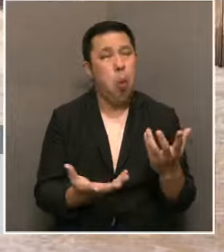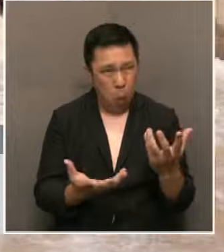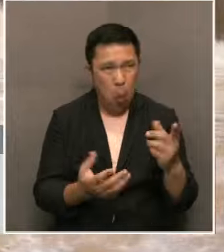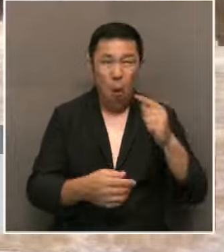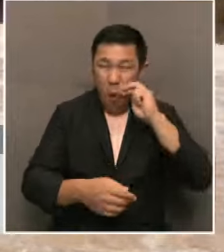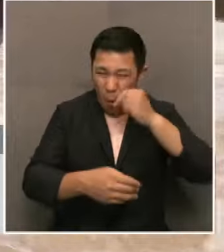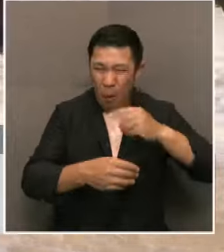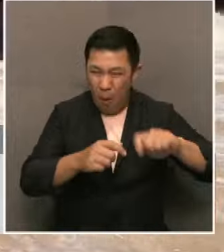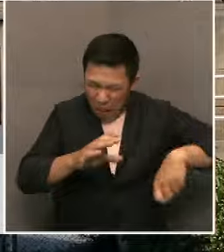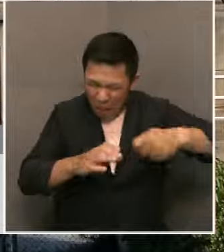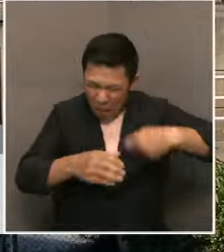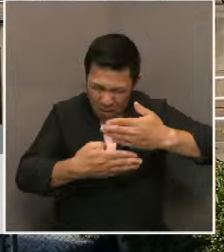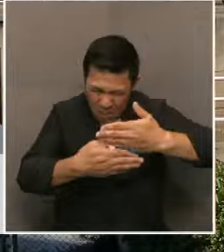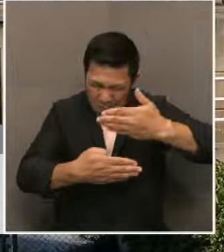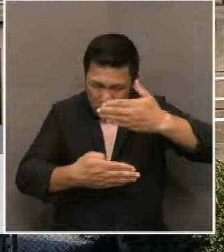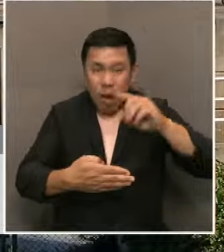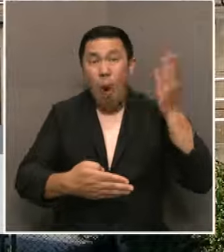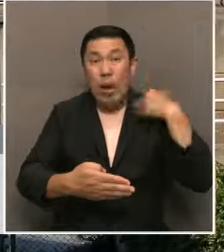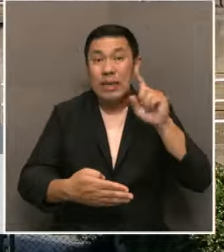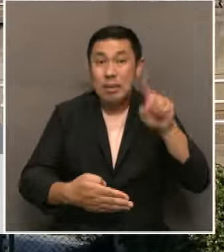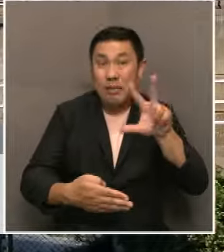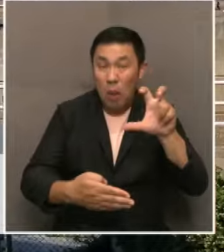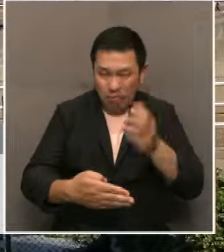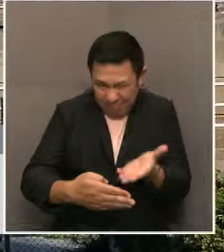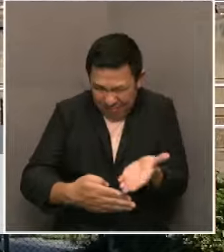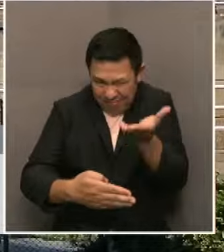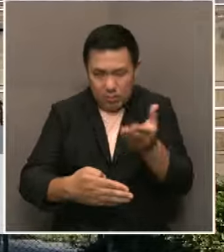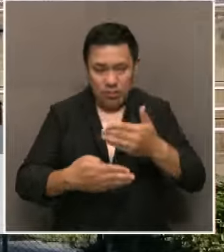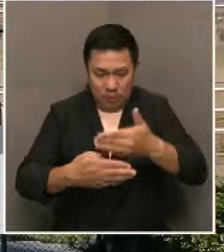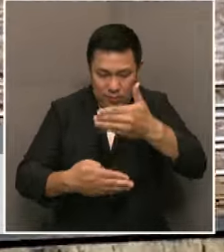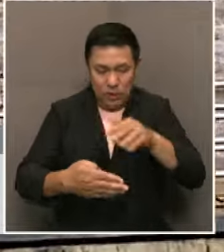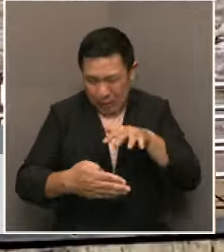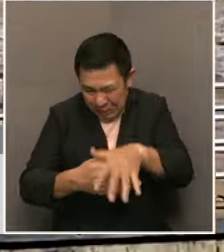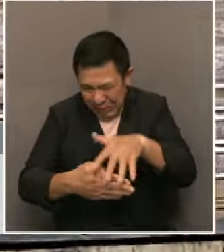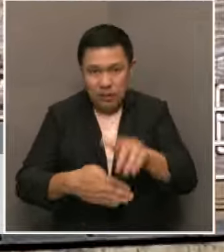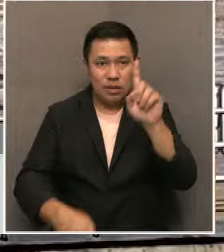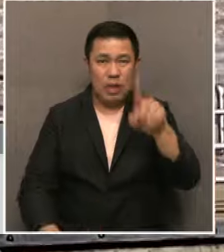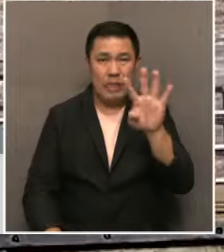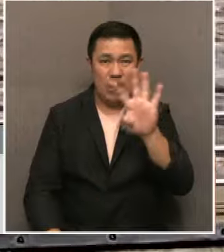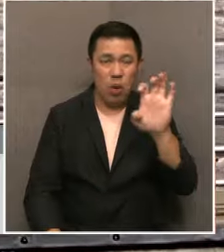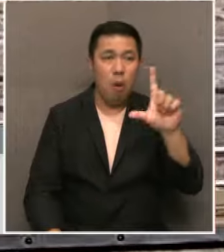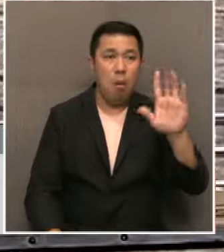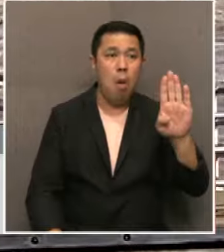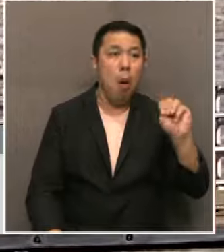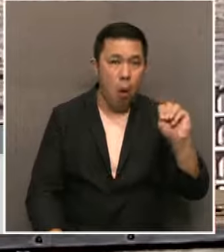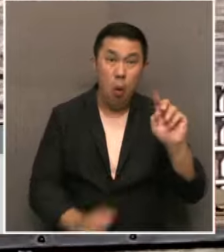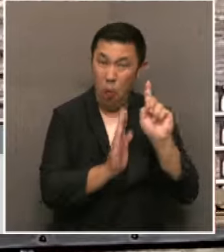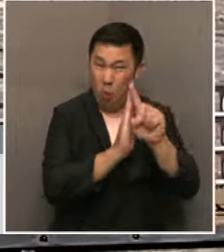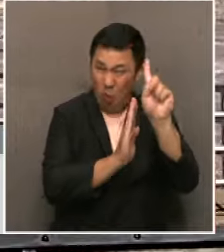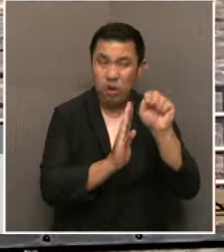ากเดิม 1,300ปรับขึ้นไปอยู่ที่ 1,400 ลูกบาศก์เมตรต่อวินาทีเ